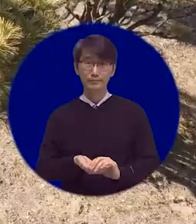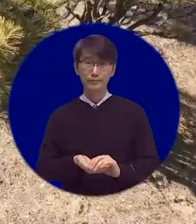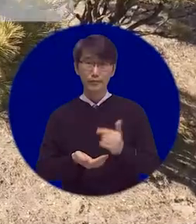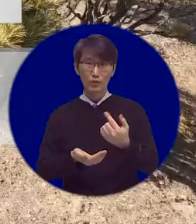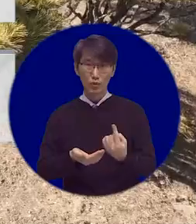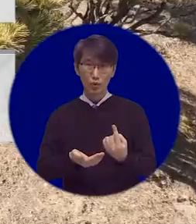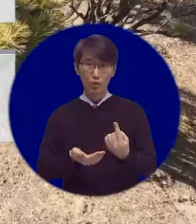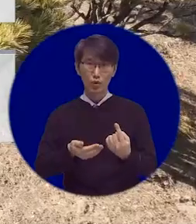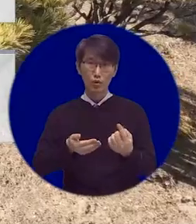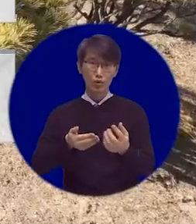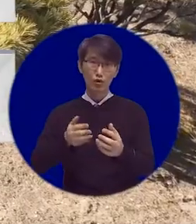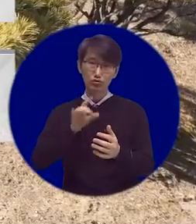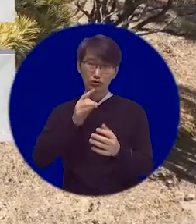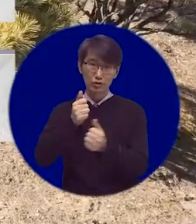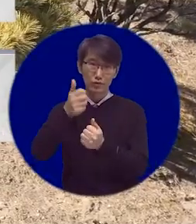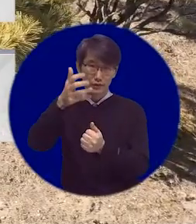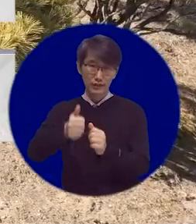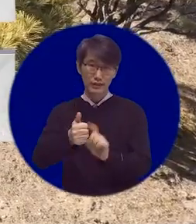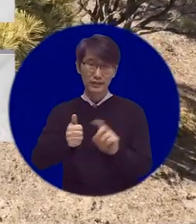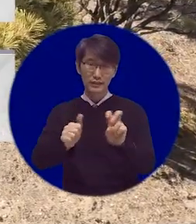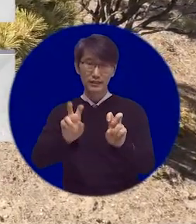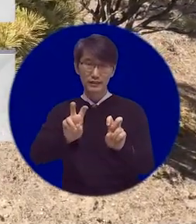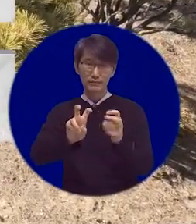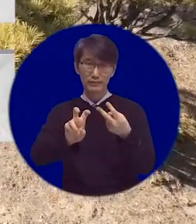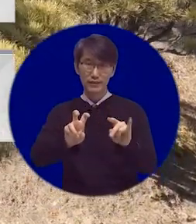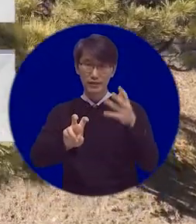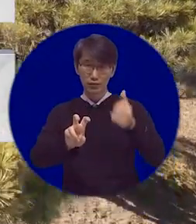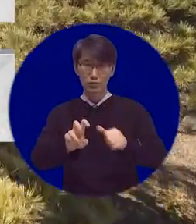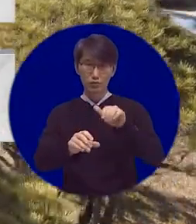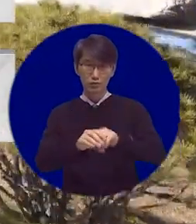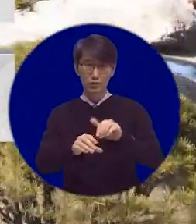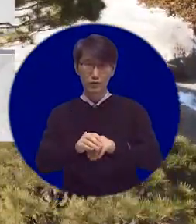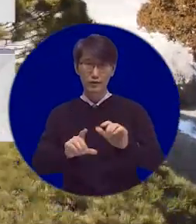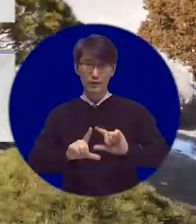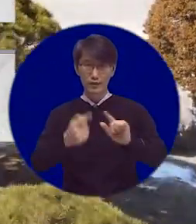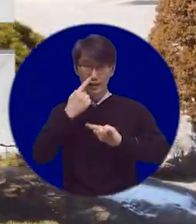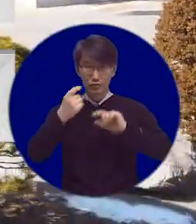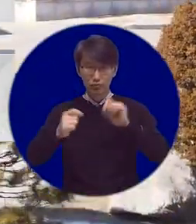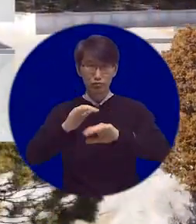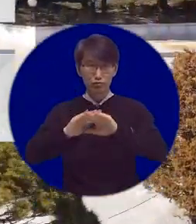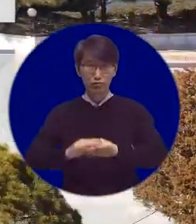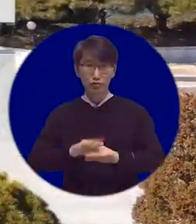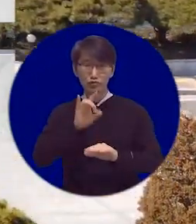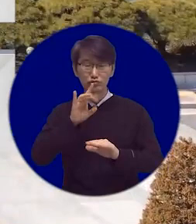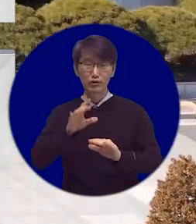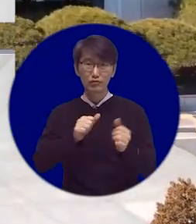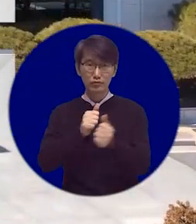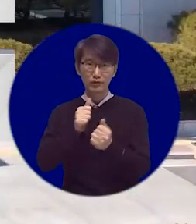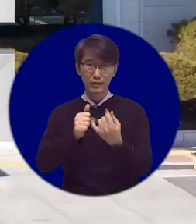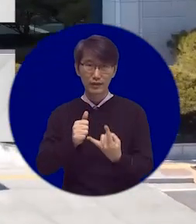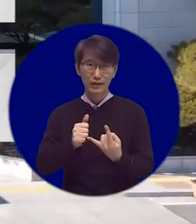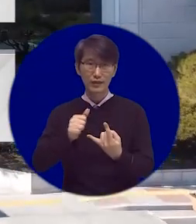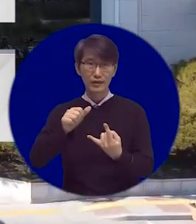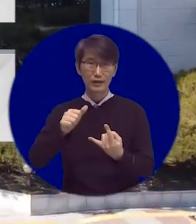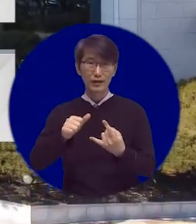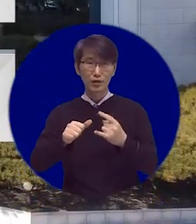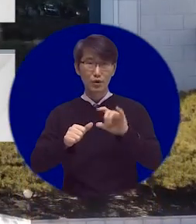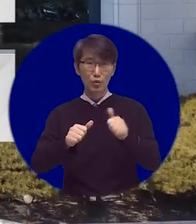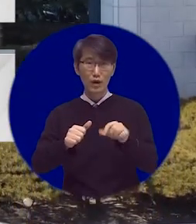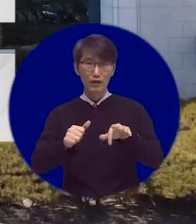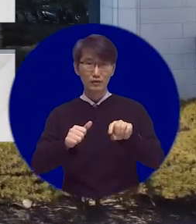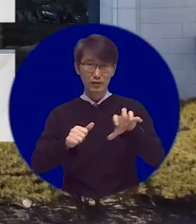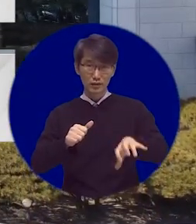노정희 중앙선거관리위원회 위원장이 제20대 대통령 선거의 선거일을 앞두고 중앙선관위 과천청사에서 투표